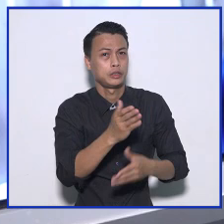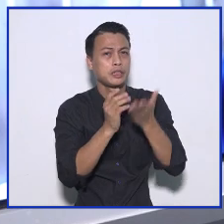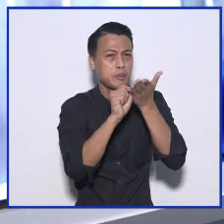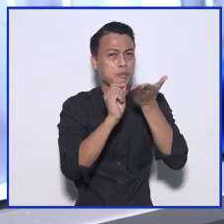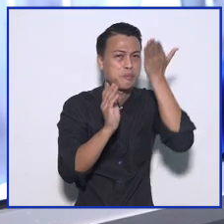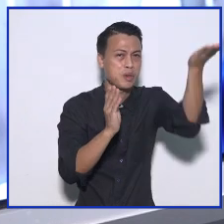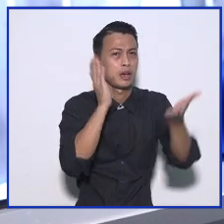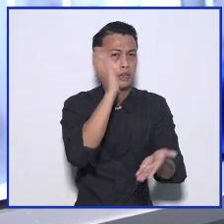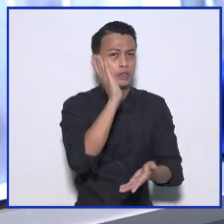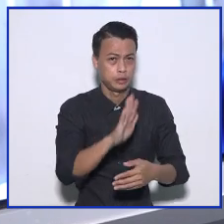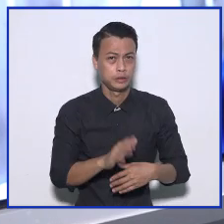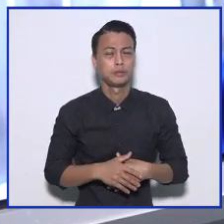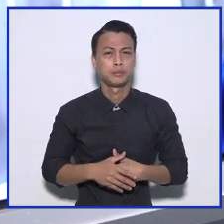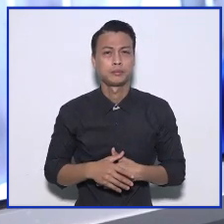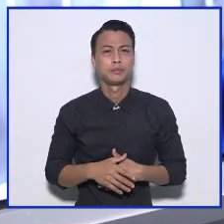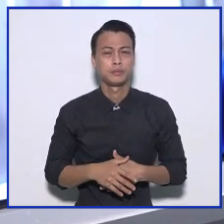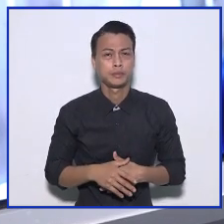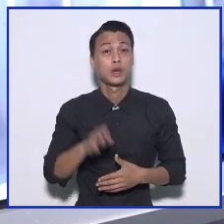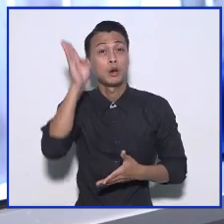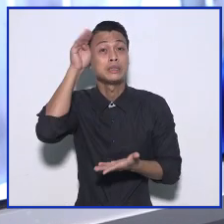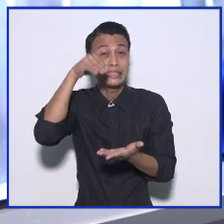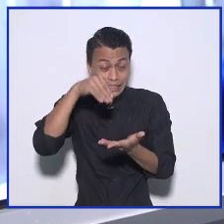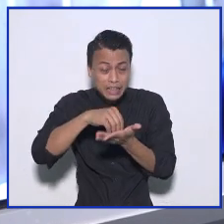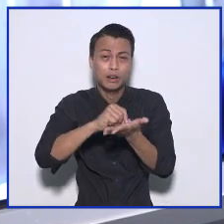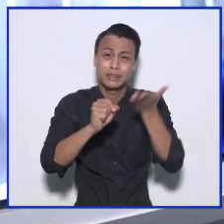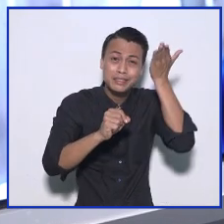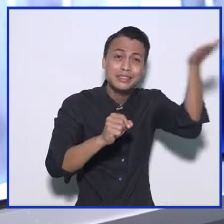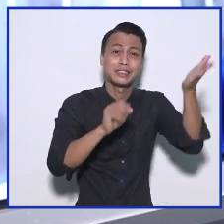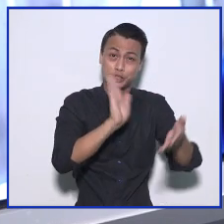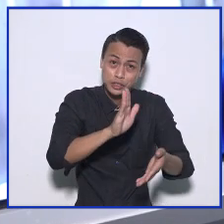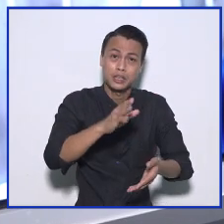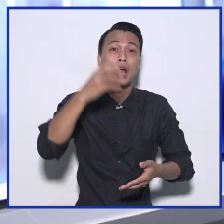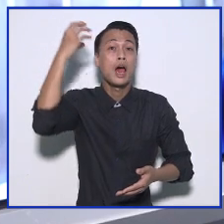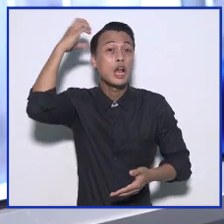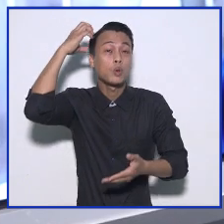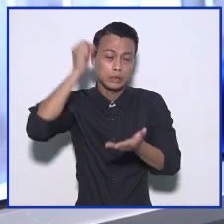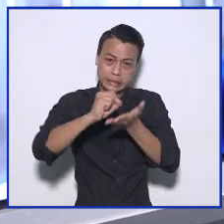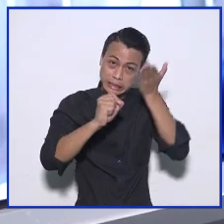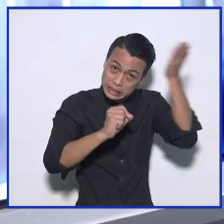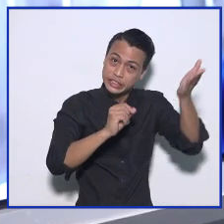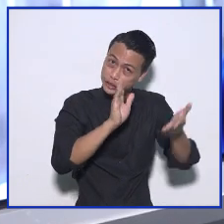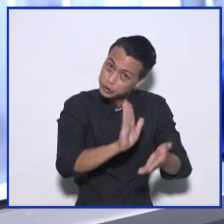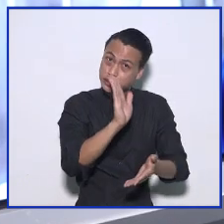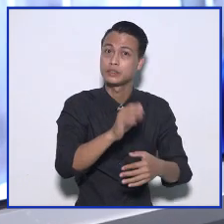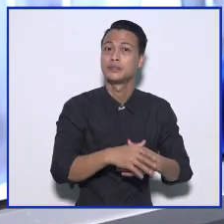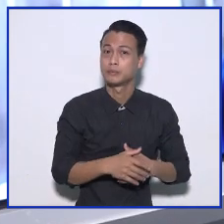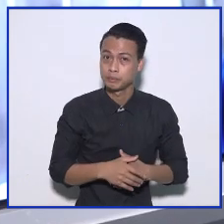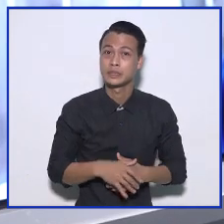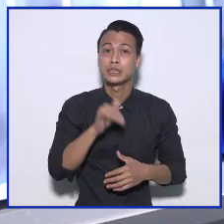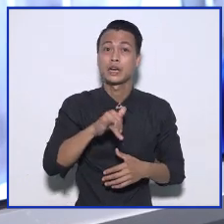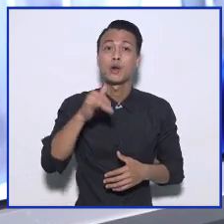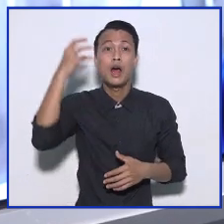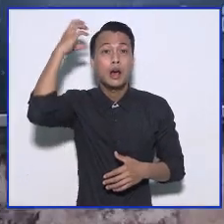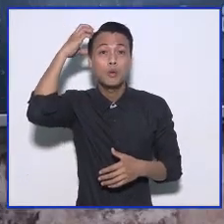င်ရွက်ပေးပါလို့ဆိုပြီးကျွန်တော်တို့တင်ပြထားတာရှိပါတယ်ကျွန်တော်တို့ဒီလိုမျိုးဆောင်ရွက်ဖို့လေဝင်းကြီးတနာကိုစာနဲ့တင်လို့ကျွန်တော်တိုင်းဒေသကြီးအစိုးရစက်မှုဇုံအစည်းအဝေးတွေကြီးကြပ်